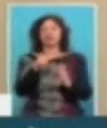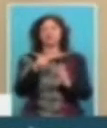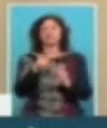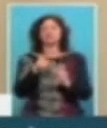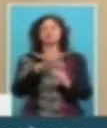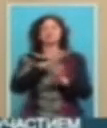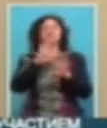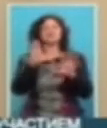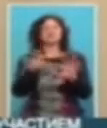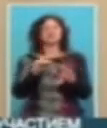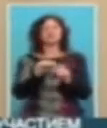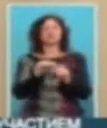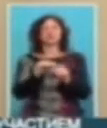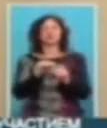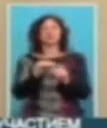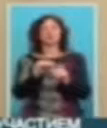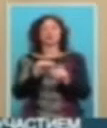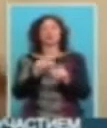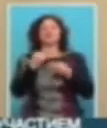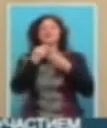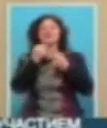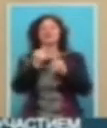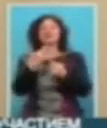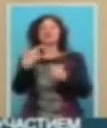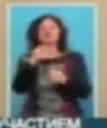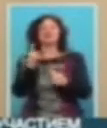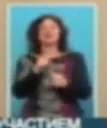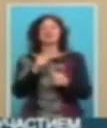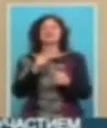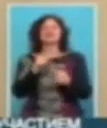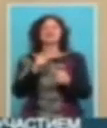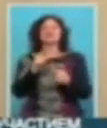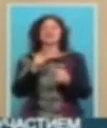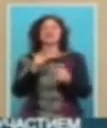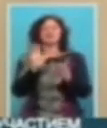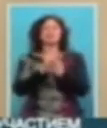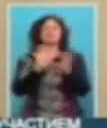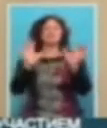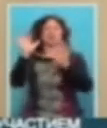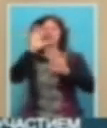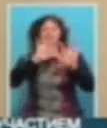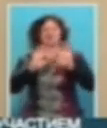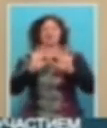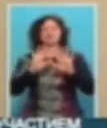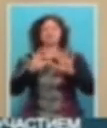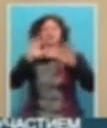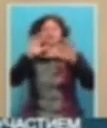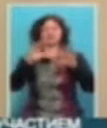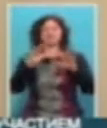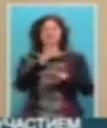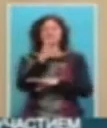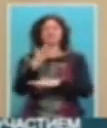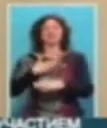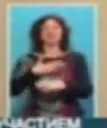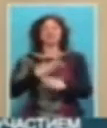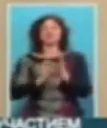негативные антропогенные факторы наши, то есть загазованность, пыль. Вот, то есть дерево для нас, оно здесь в городе